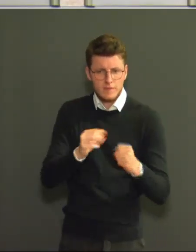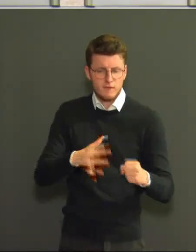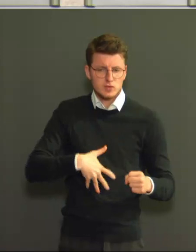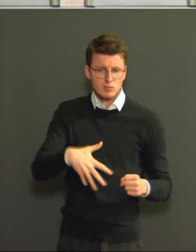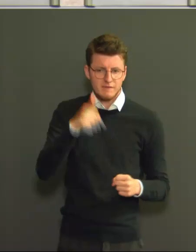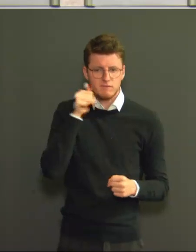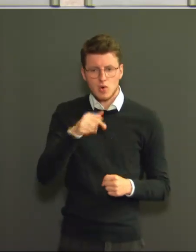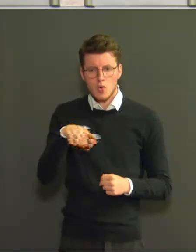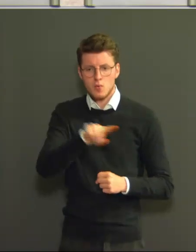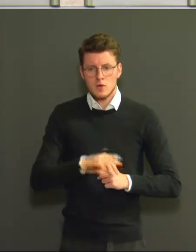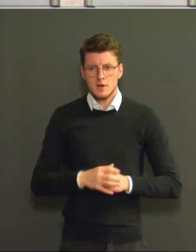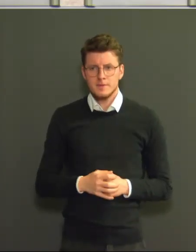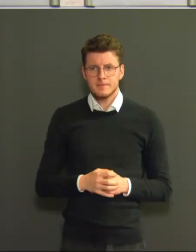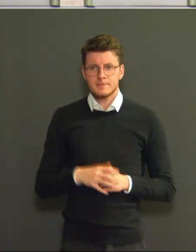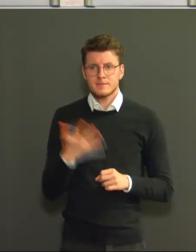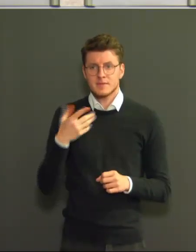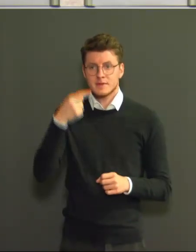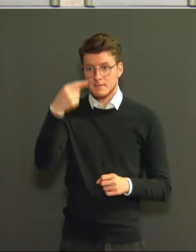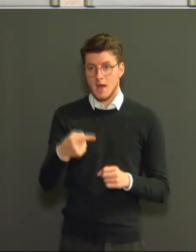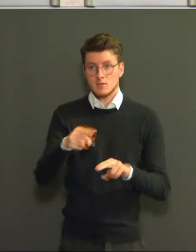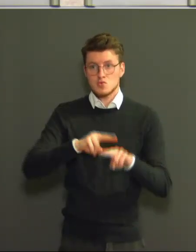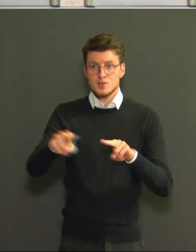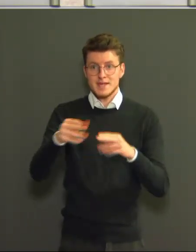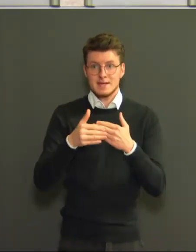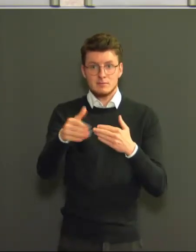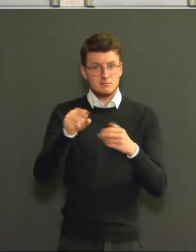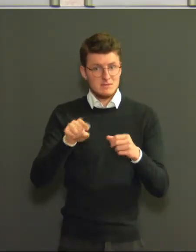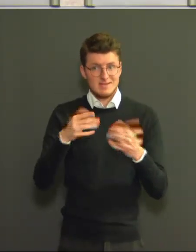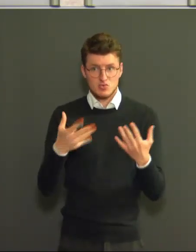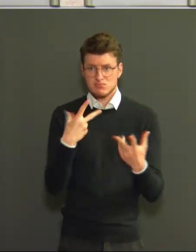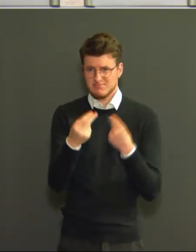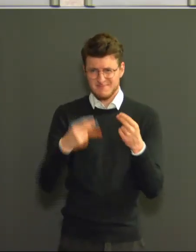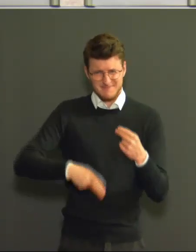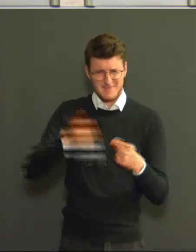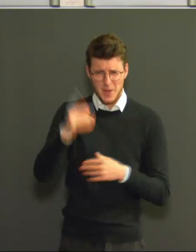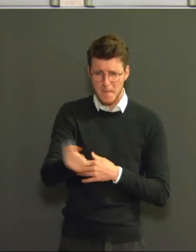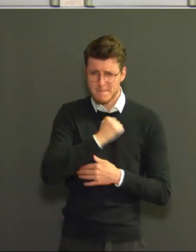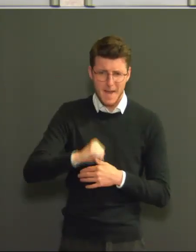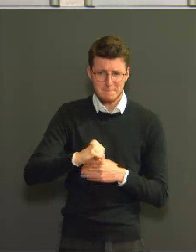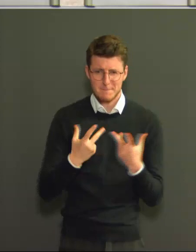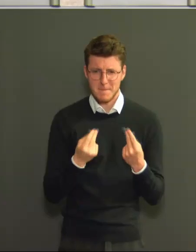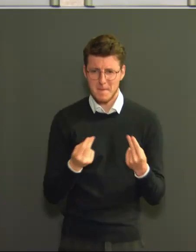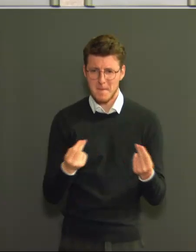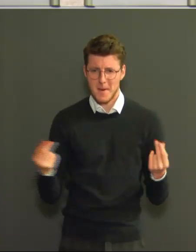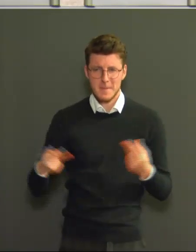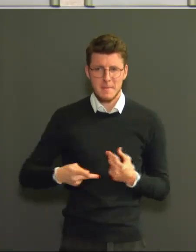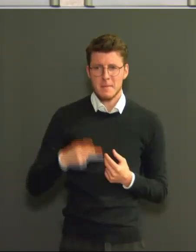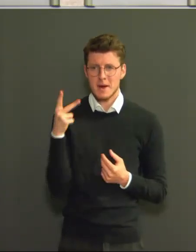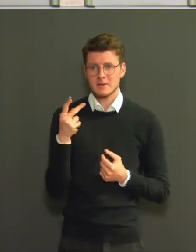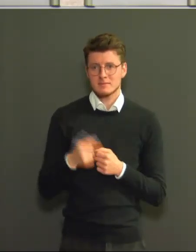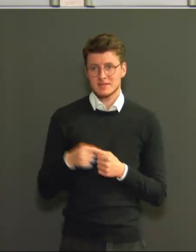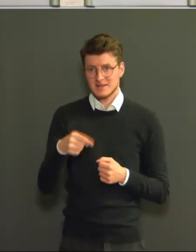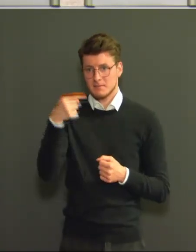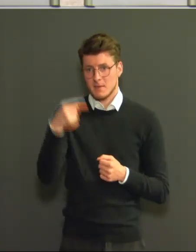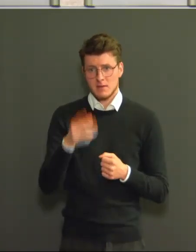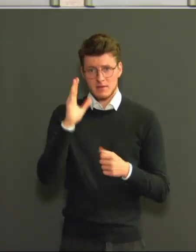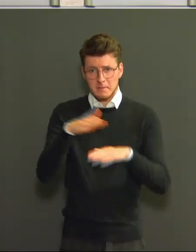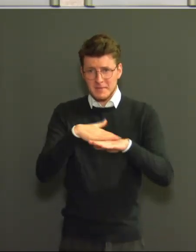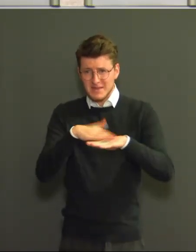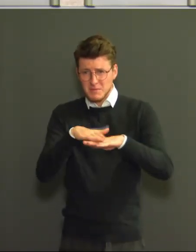Deze maand, juni, zal de vaccinatiecampagne nog een tandje bijsteken. Want er zullen in deze maand minstens 4,5